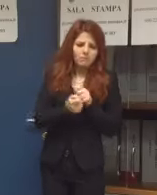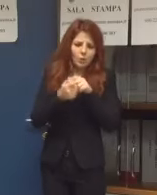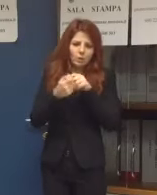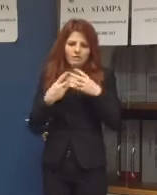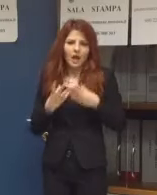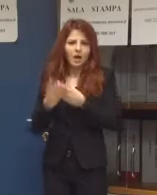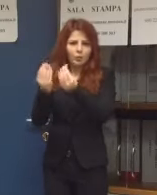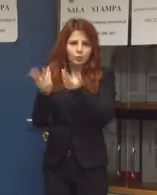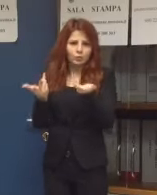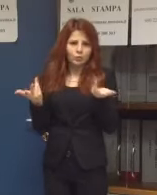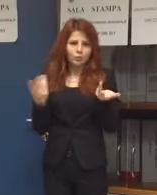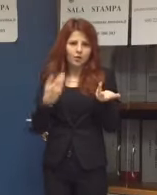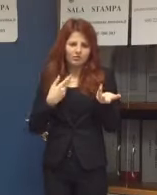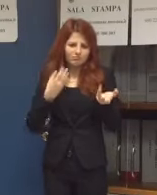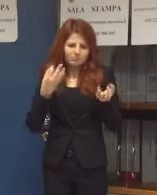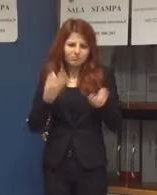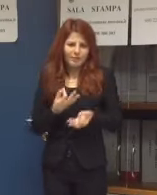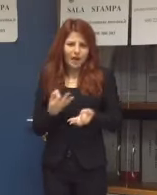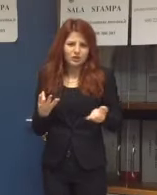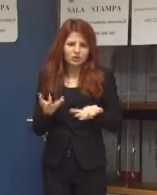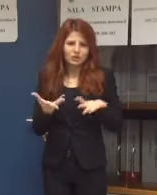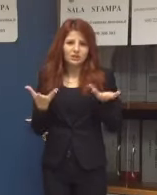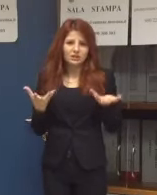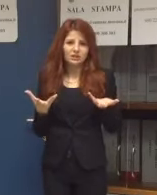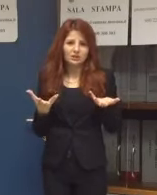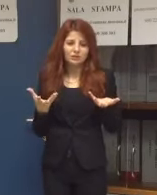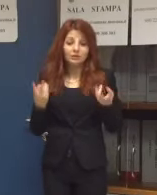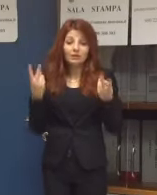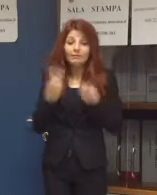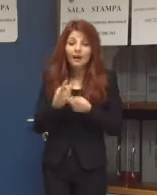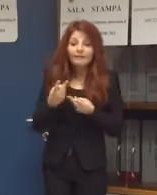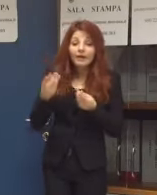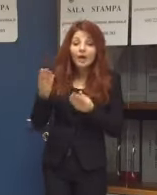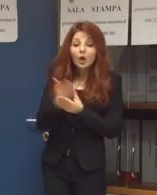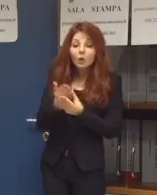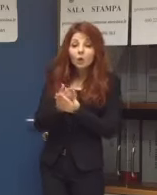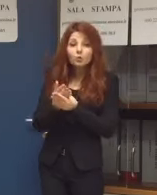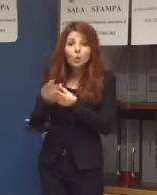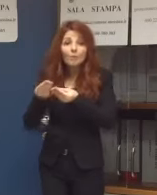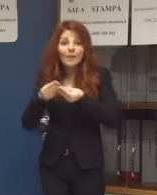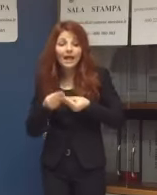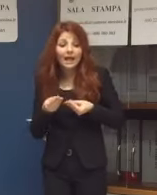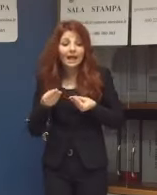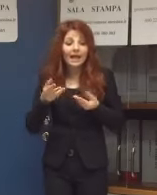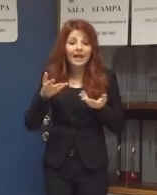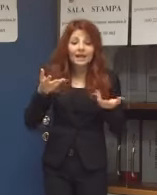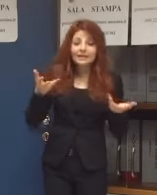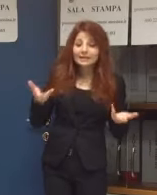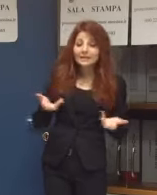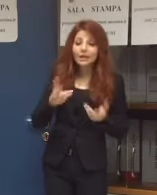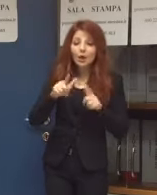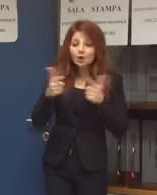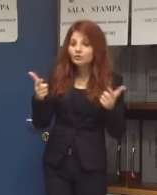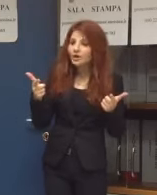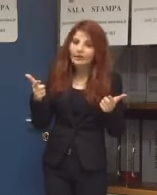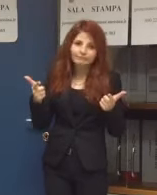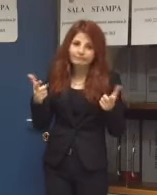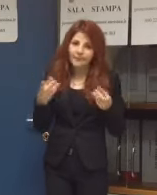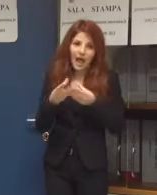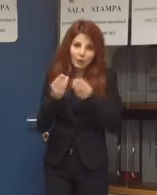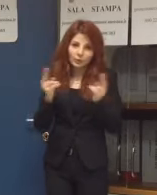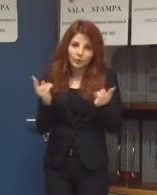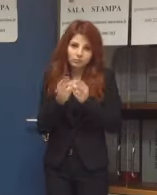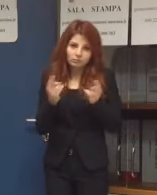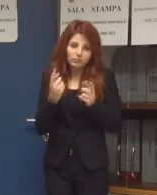anche da questo punto di vista, ma con i documenti, non io ho questa situazione, tutto deve essere documentato e noi cercheremo di